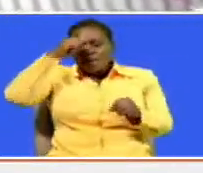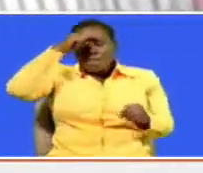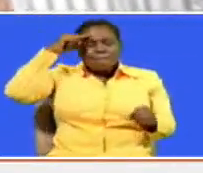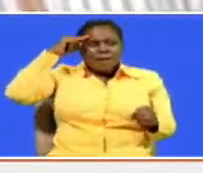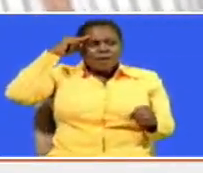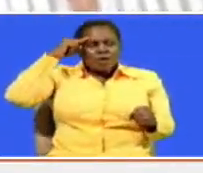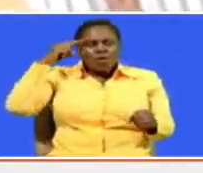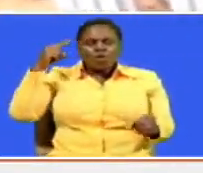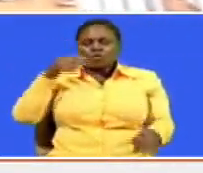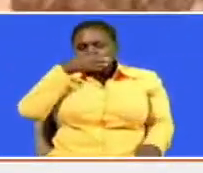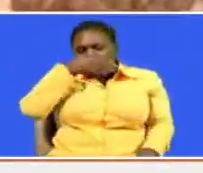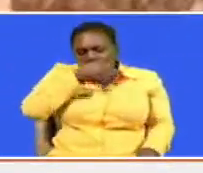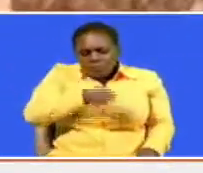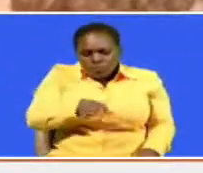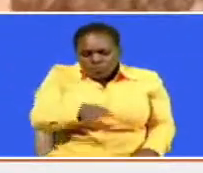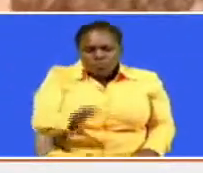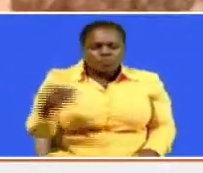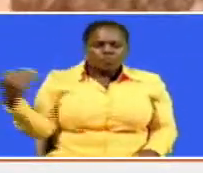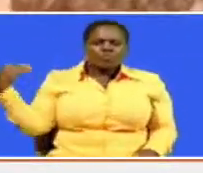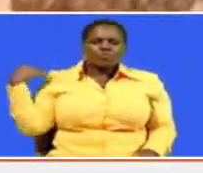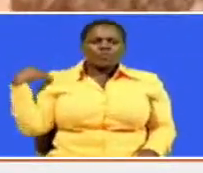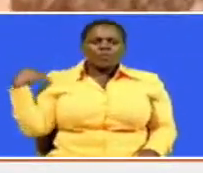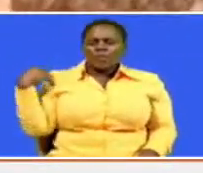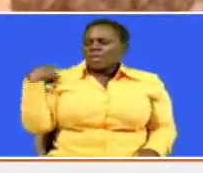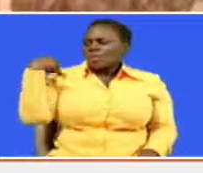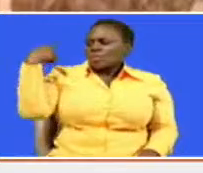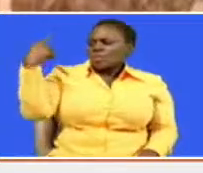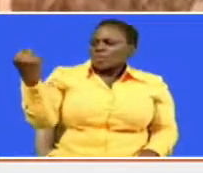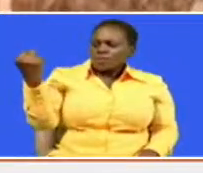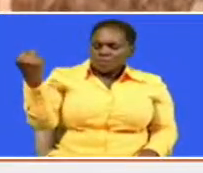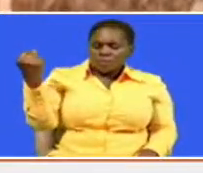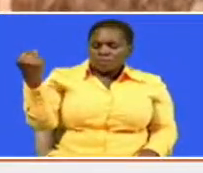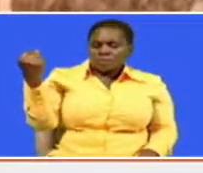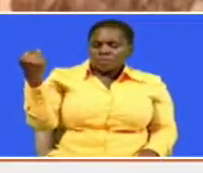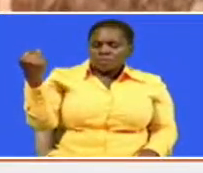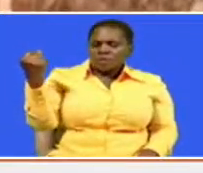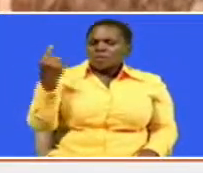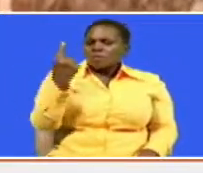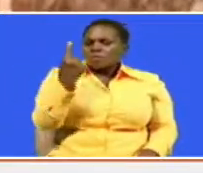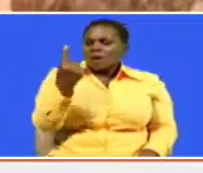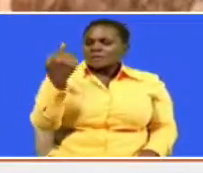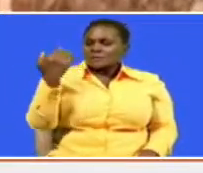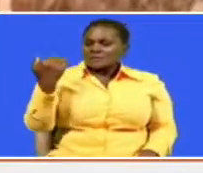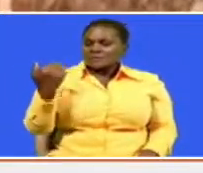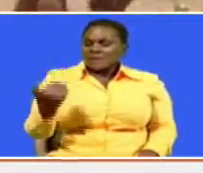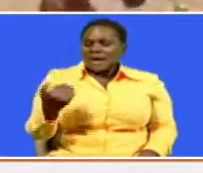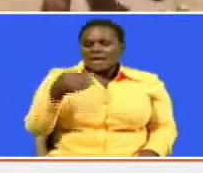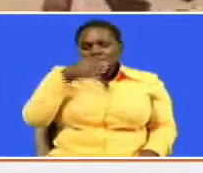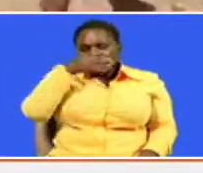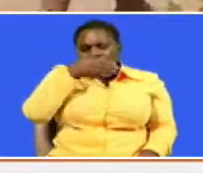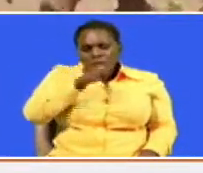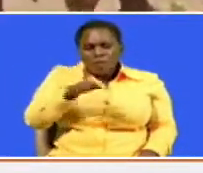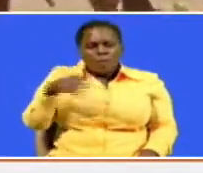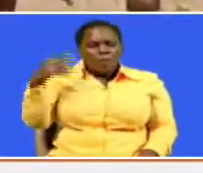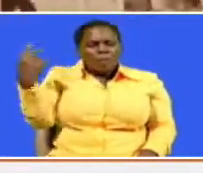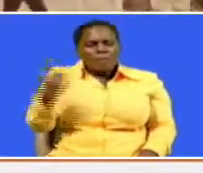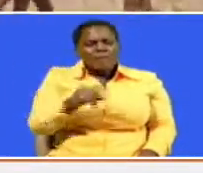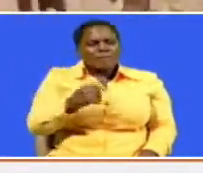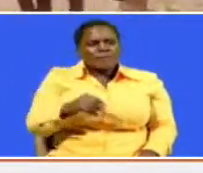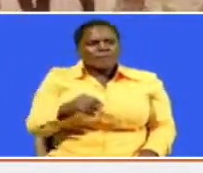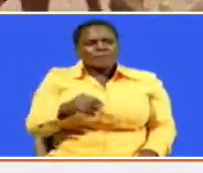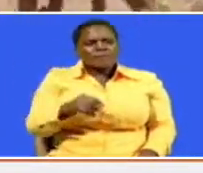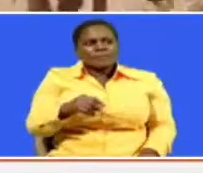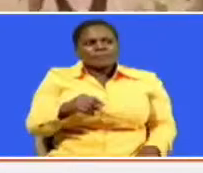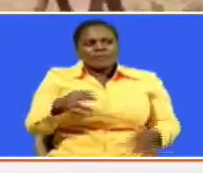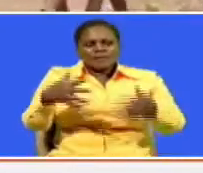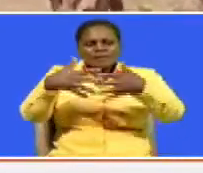ya usumbufu wa ndovu. Hata juzi pia kuna mtu wetu moja aliumizwa na ndovu pale. The efficacy